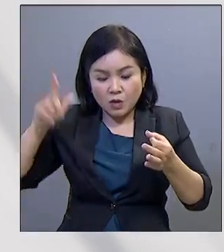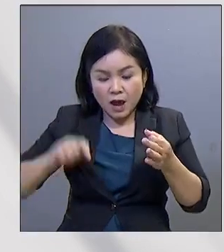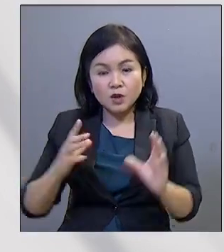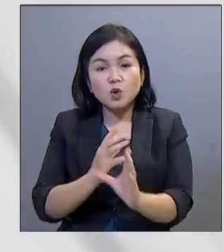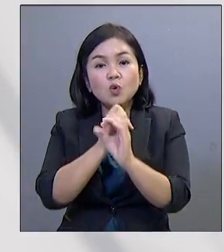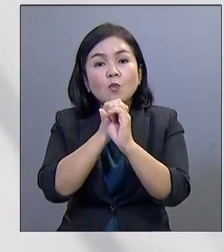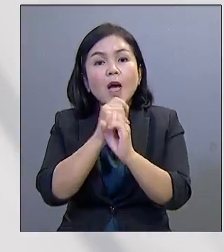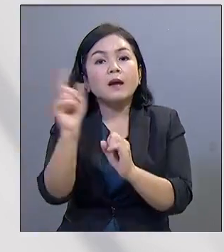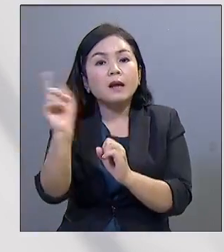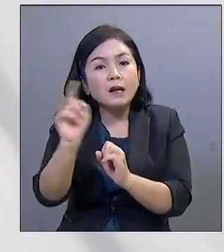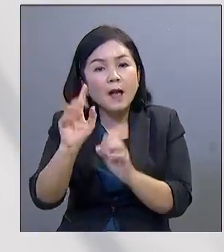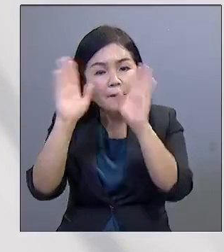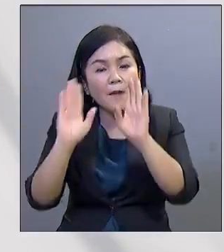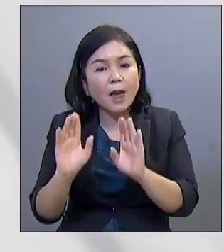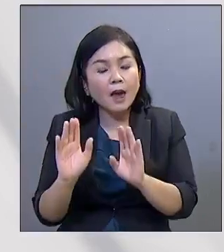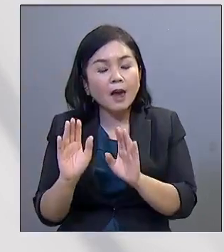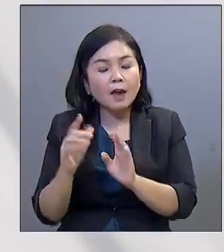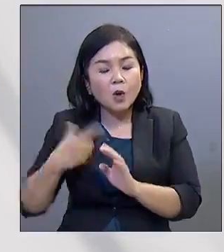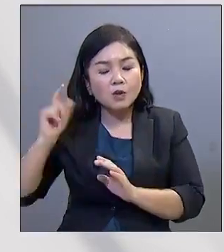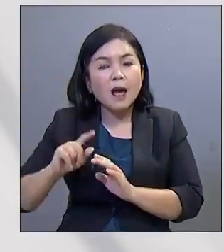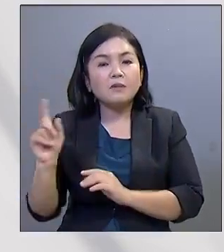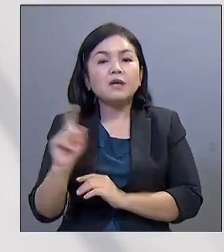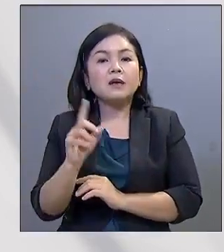ุปเรื่องนี้เนี่ย คำนจชัยจะออกมาเป็ทิศทังใดค่ะ